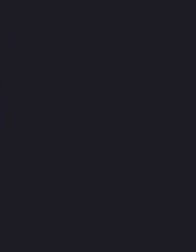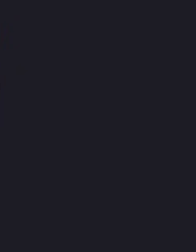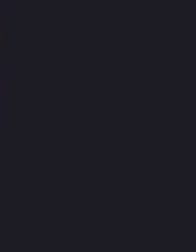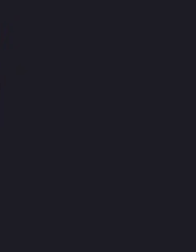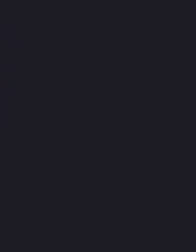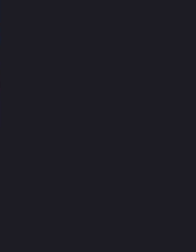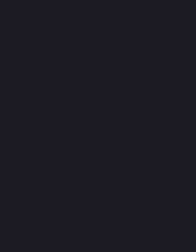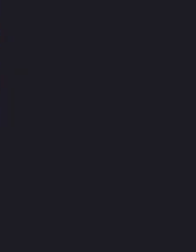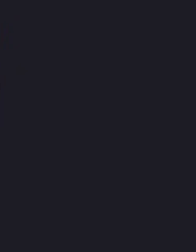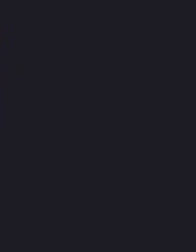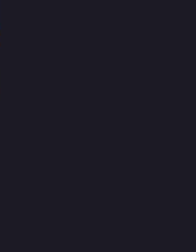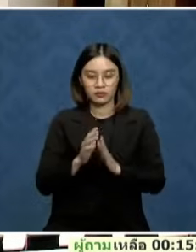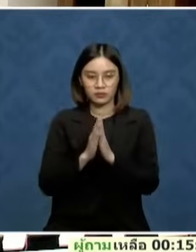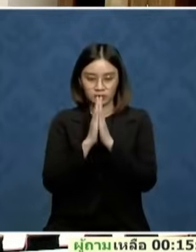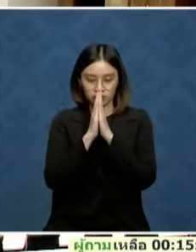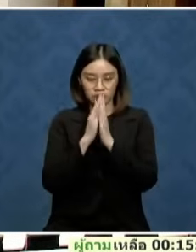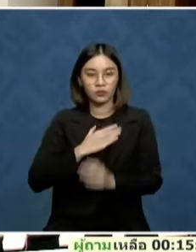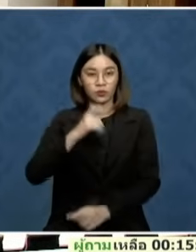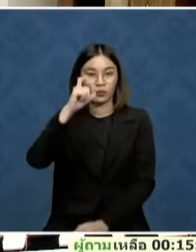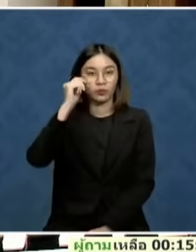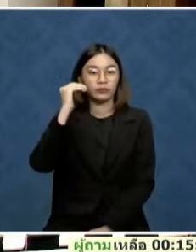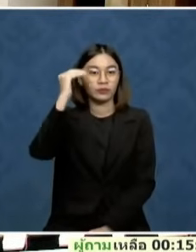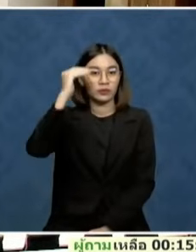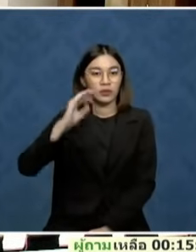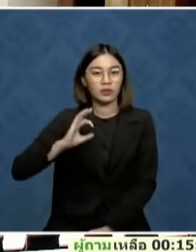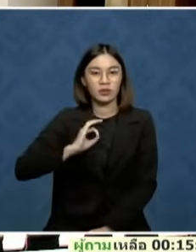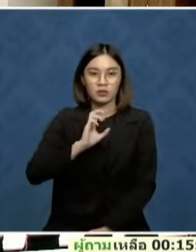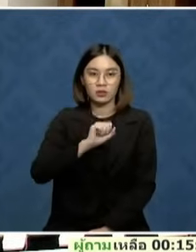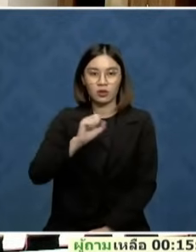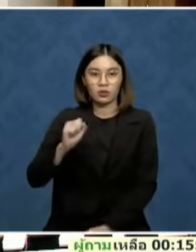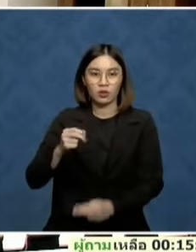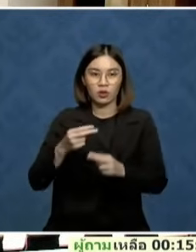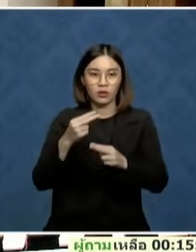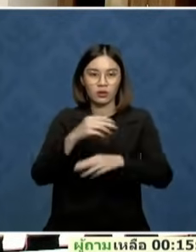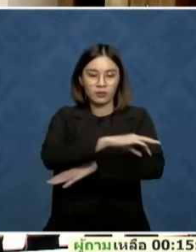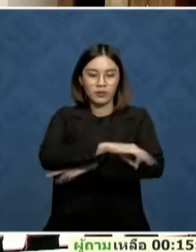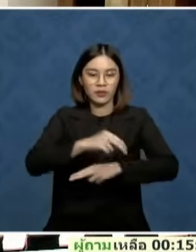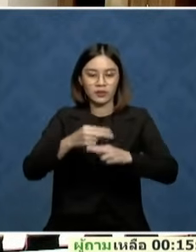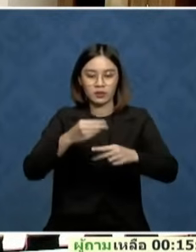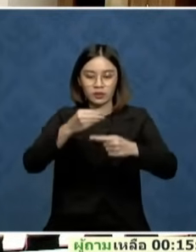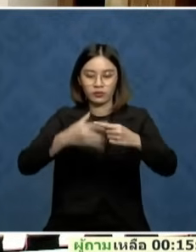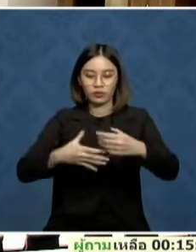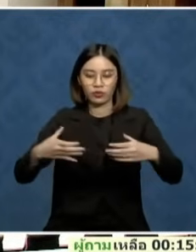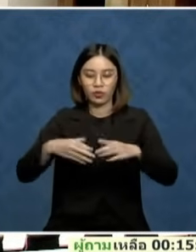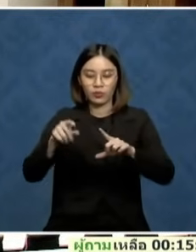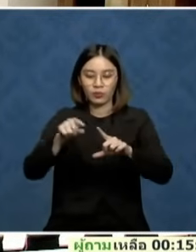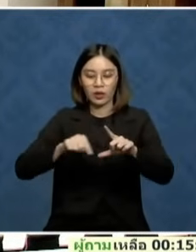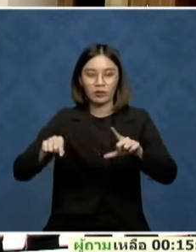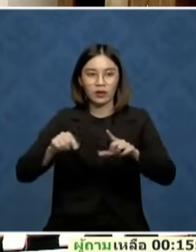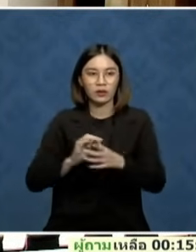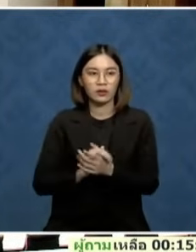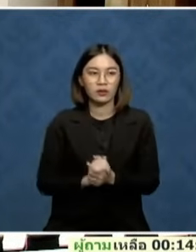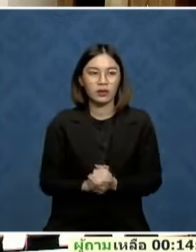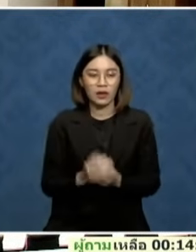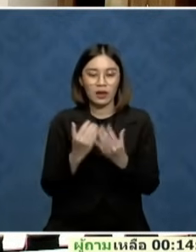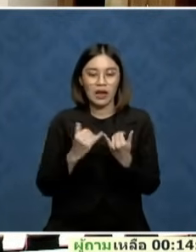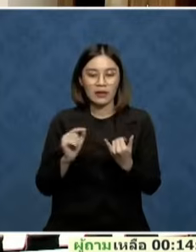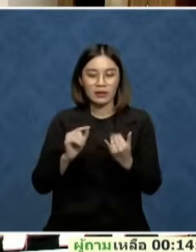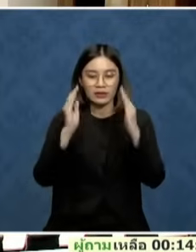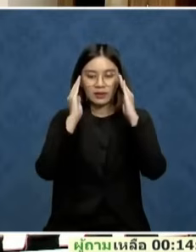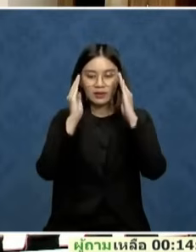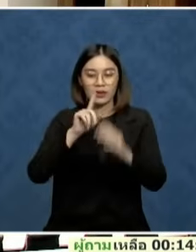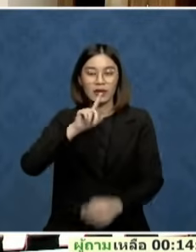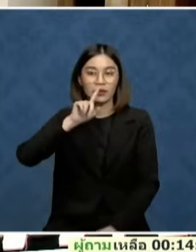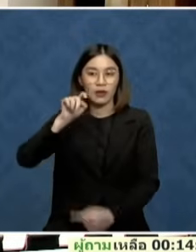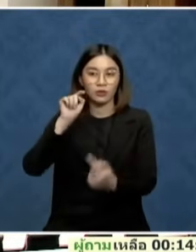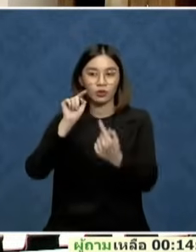ครับเรียนท่านประธานผมรังสิมาโรมสมาชิกสภาผู้แทนราษฎรบัญชีรายชื่อพรรคก้าวไกลครับจริงๆเรื่องนี้ตั้งใจจะถามท่านน